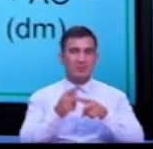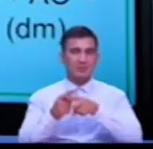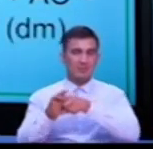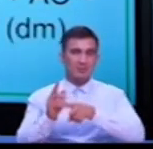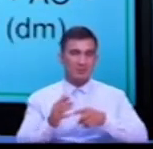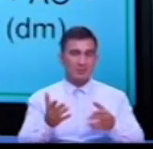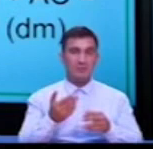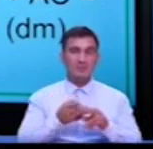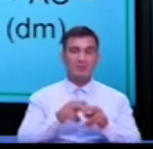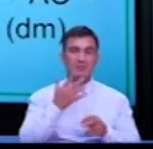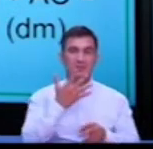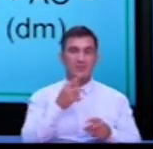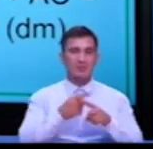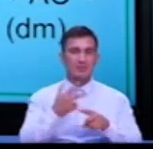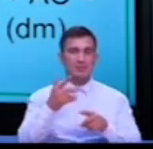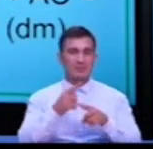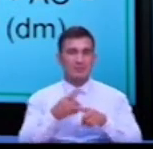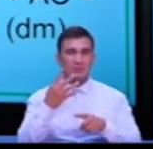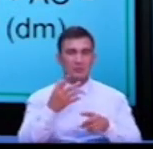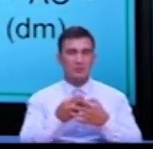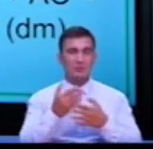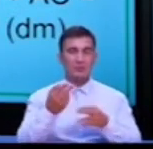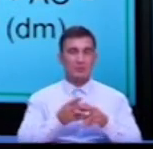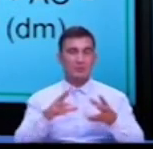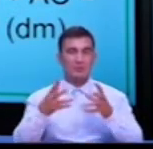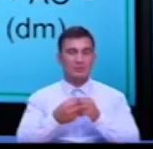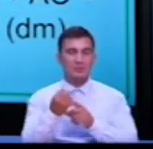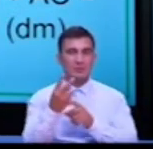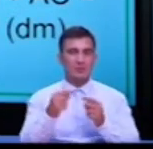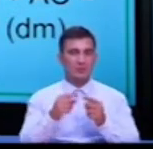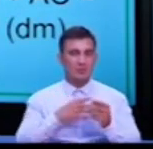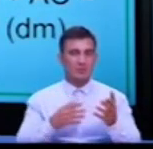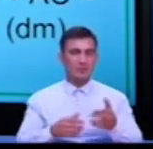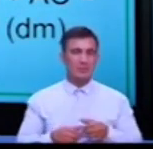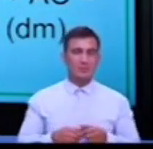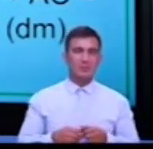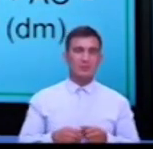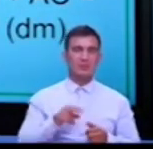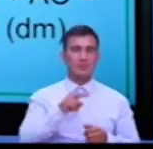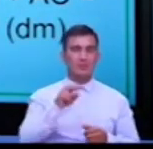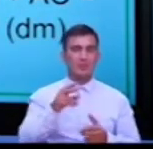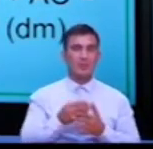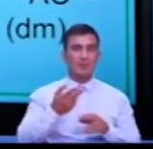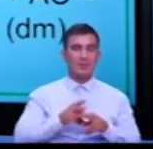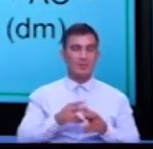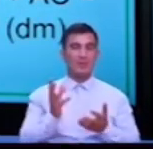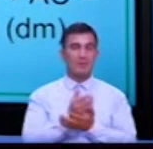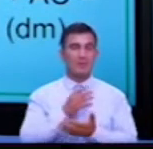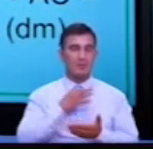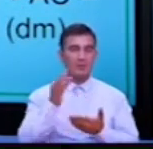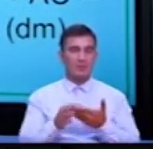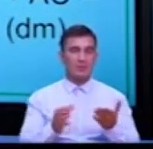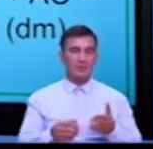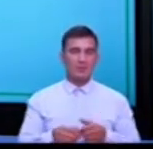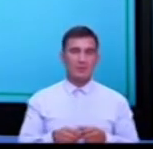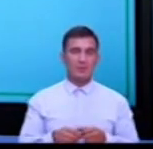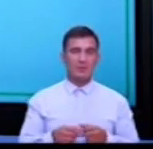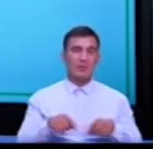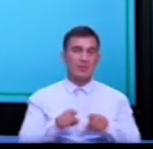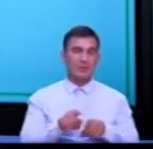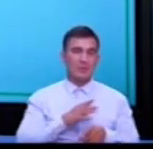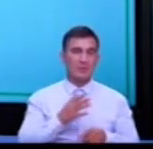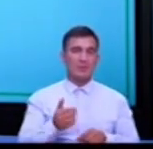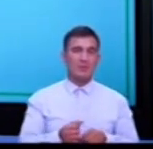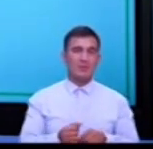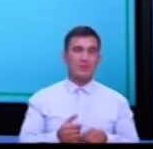qo'shamiz. Ya'ni 5 qo'shib 3 qo'shib 4 12 ga teng bo'ldi. Ikkinchisida perimetr 12 cm ekan. Mana shunday